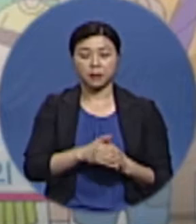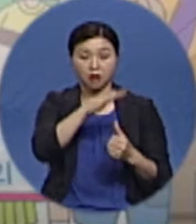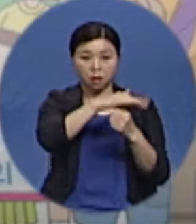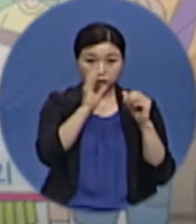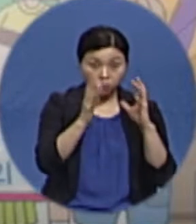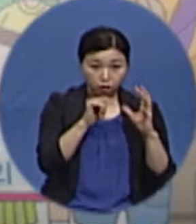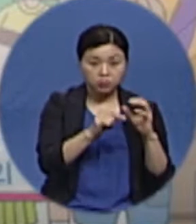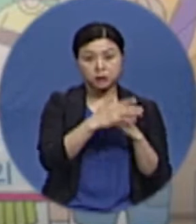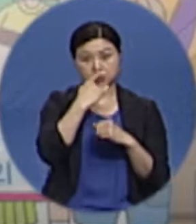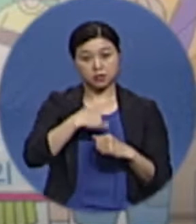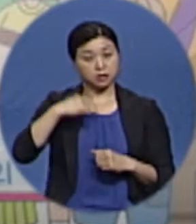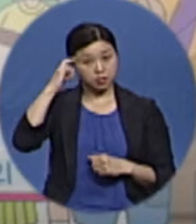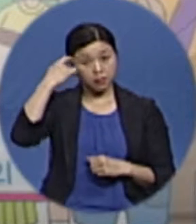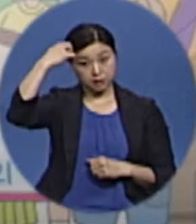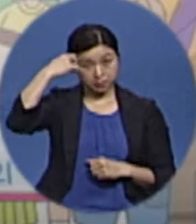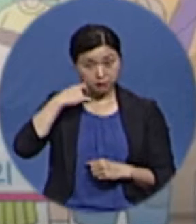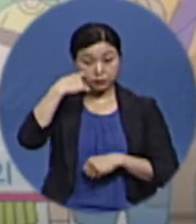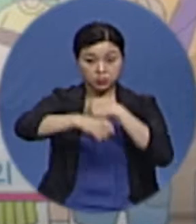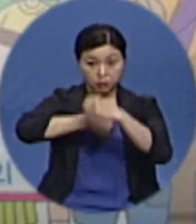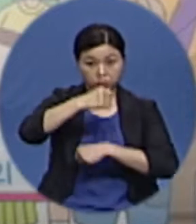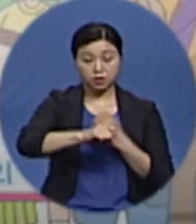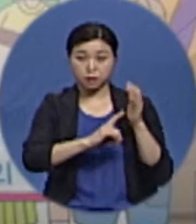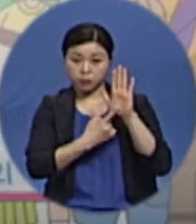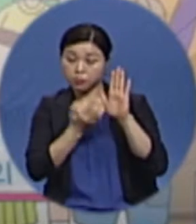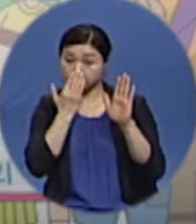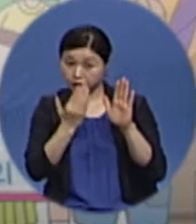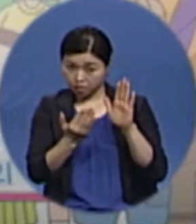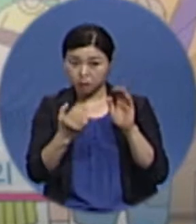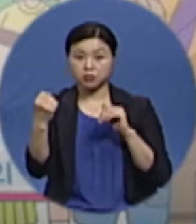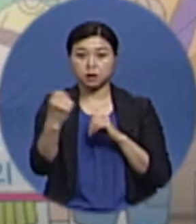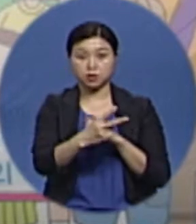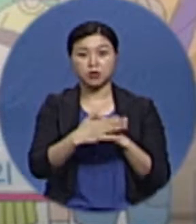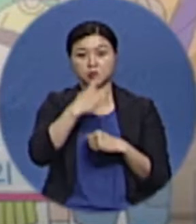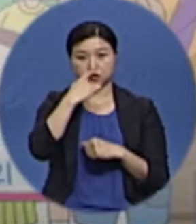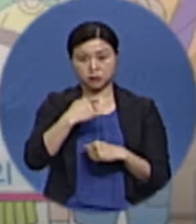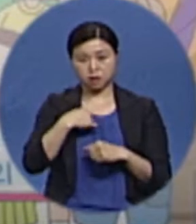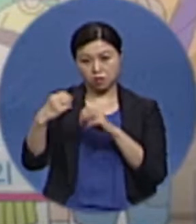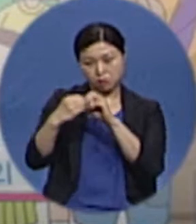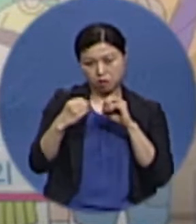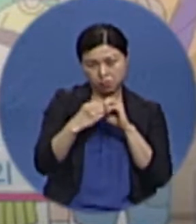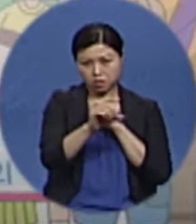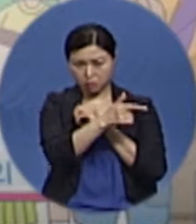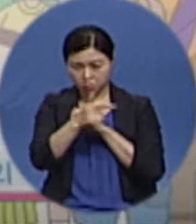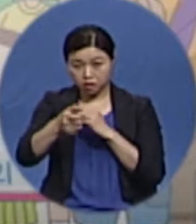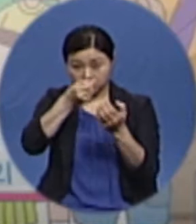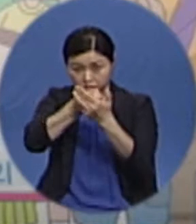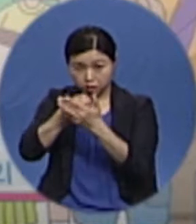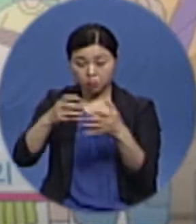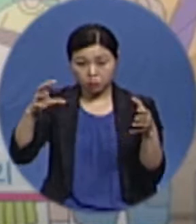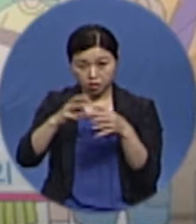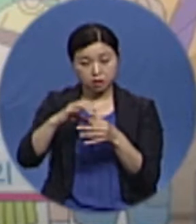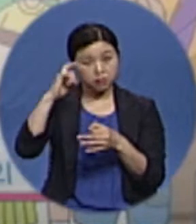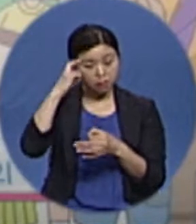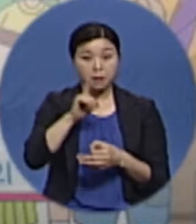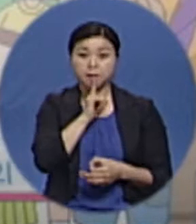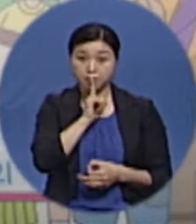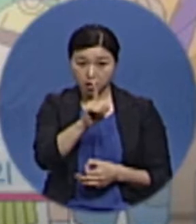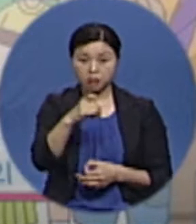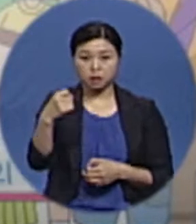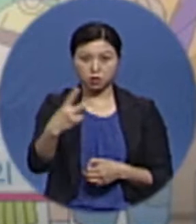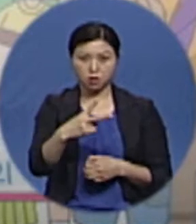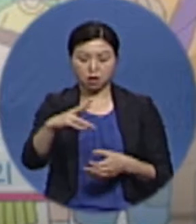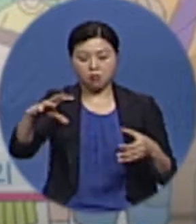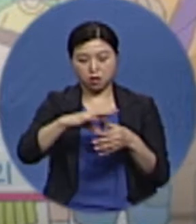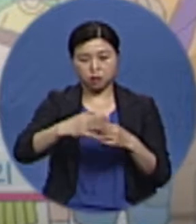아동은 자신의 생각이나 느낌을 자유롭게 표현할 수 있으며 자신에게 영향을 주는 결정에 대해 의견을 말하고